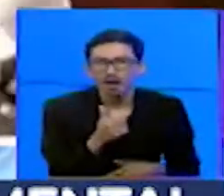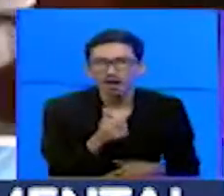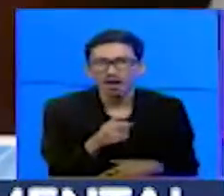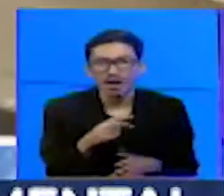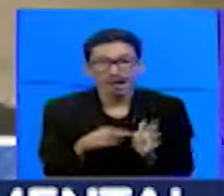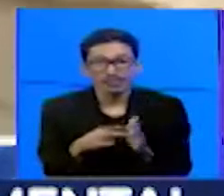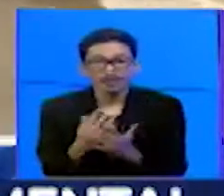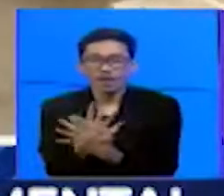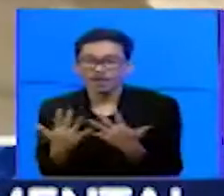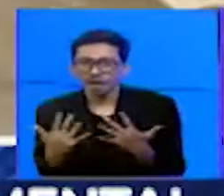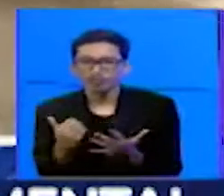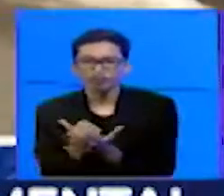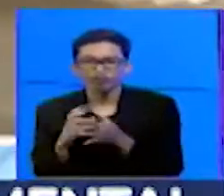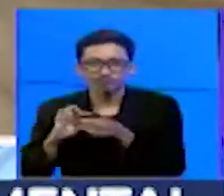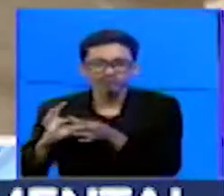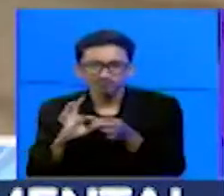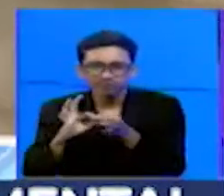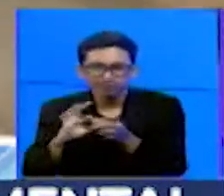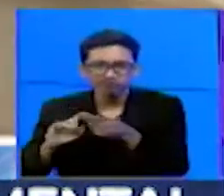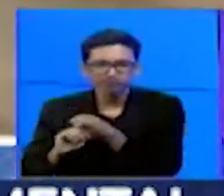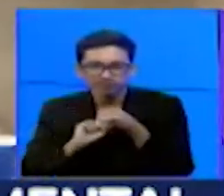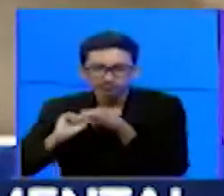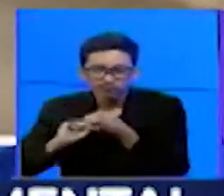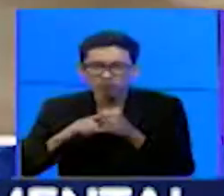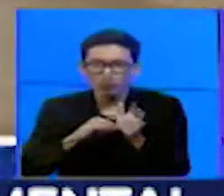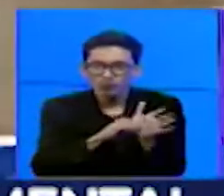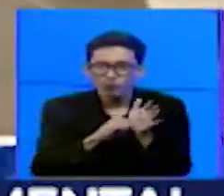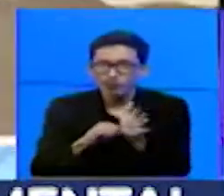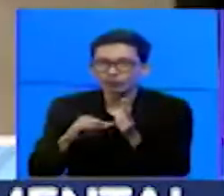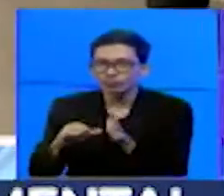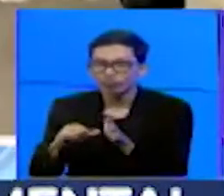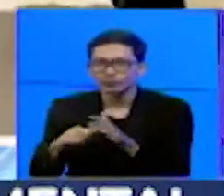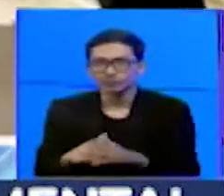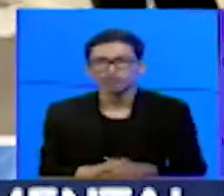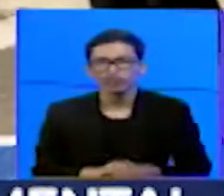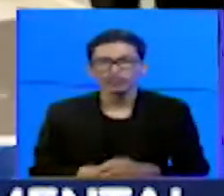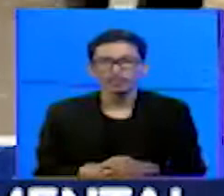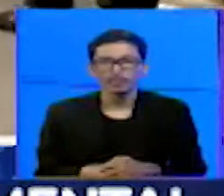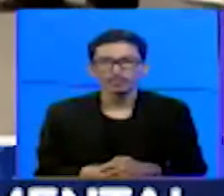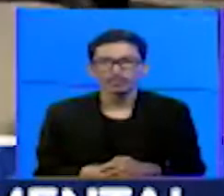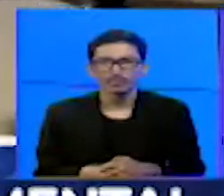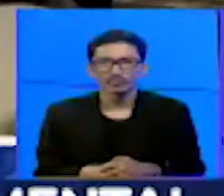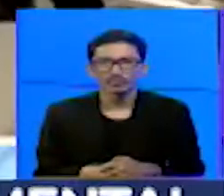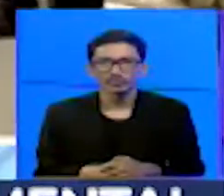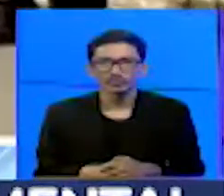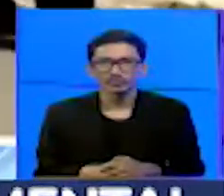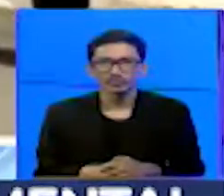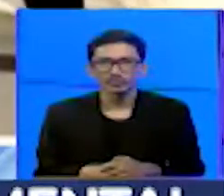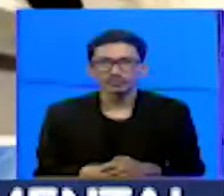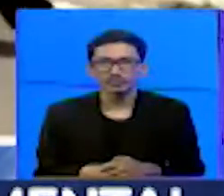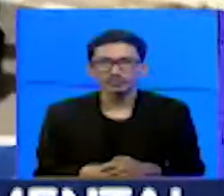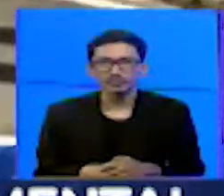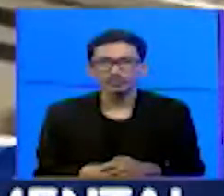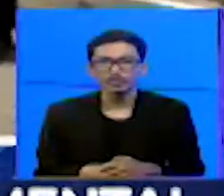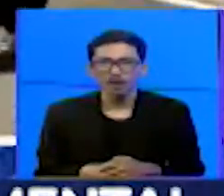perlu sekali mengedukasi diri sendiri, lalu kemudian para elit ya gitu ya harus juga bisa memberikan informasi